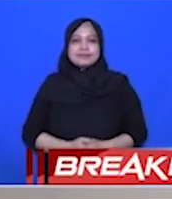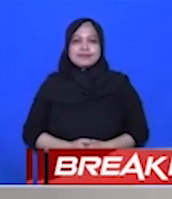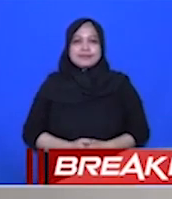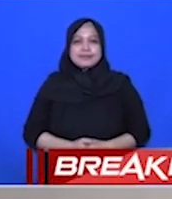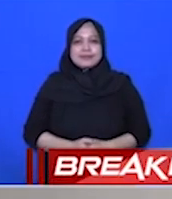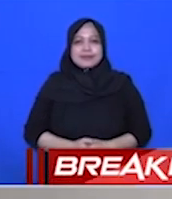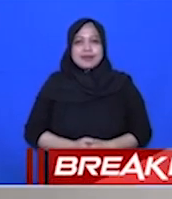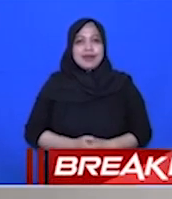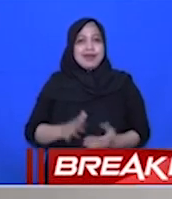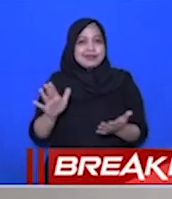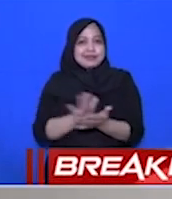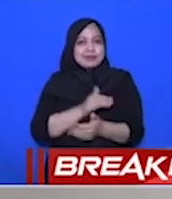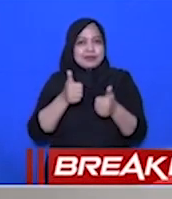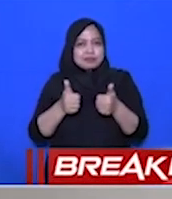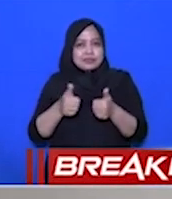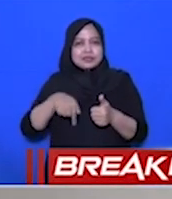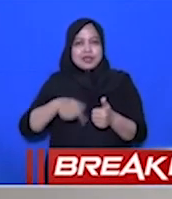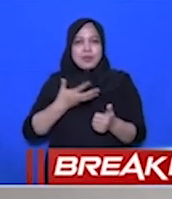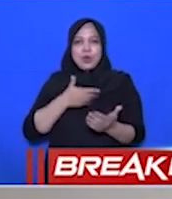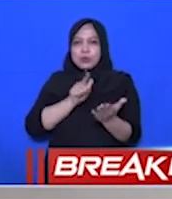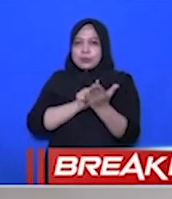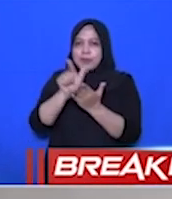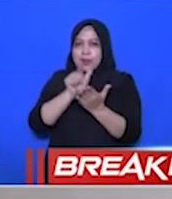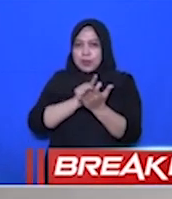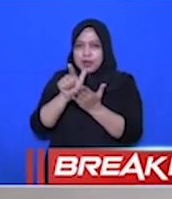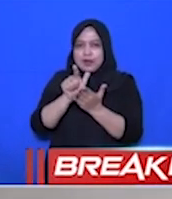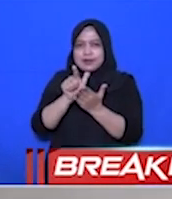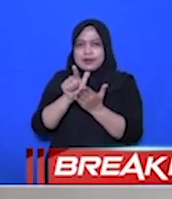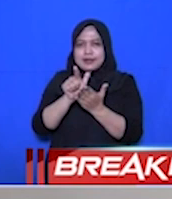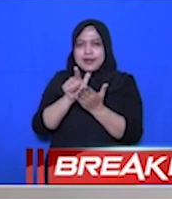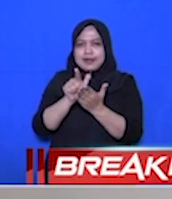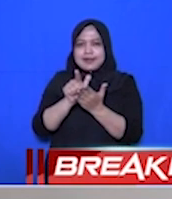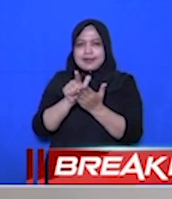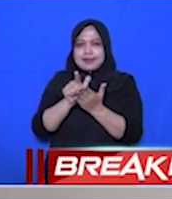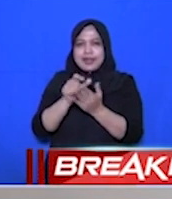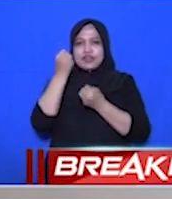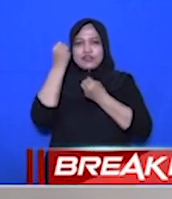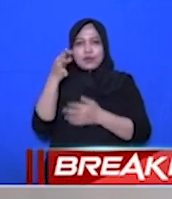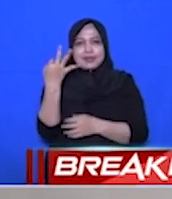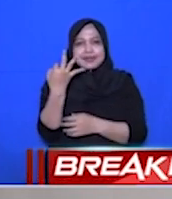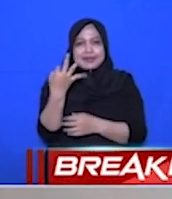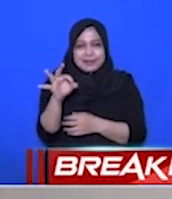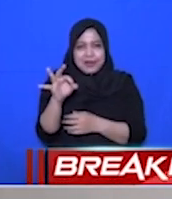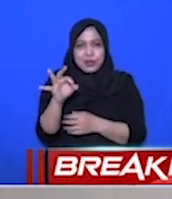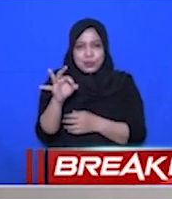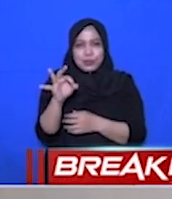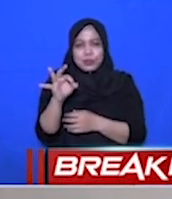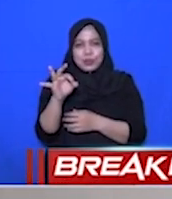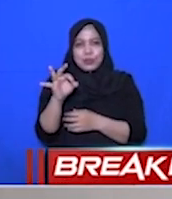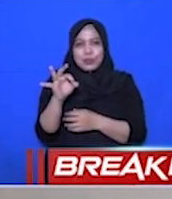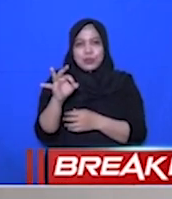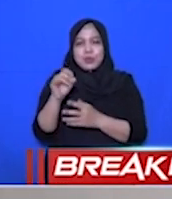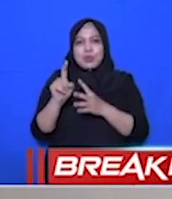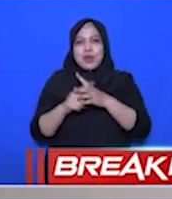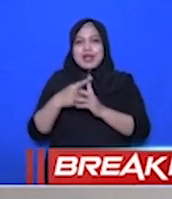pada kesempatan yang baik ini saya akan laporkan juga beberapa update kasus yang kita dapatkan sepanjang